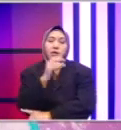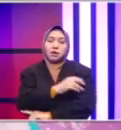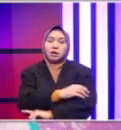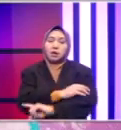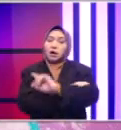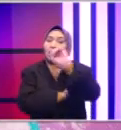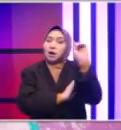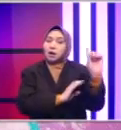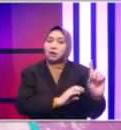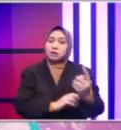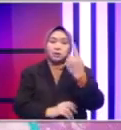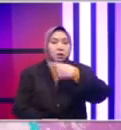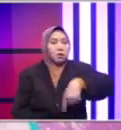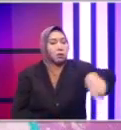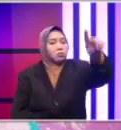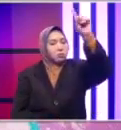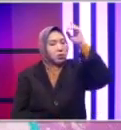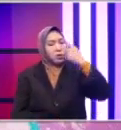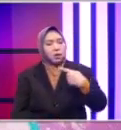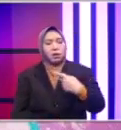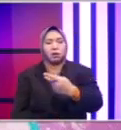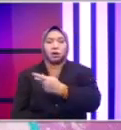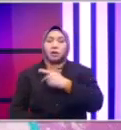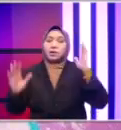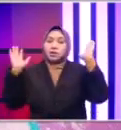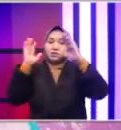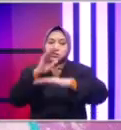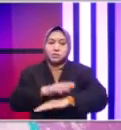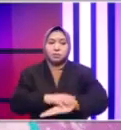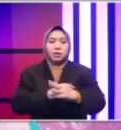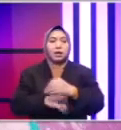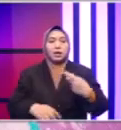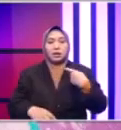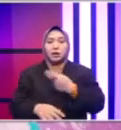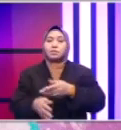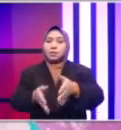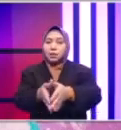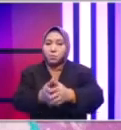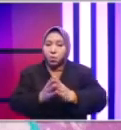iyyaka na'budu wa iyyaka nastain